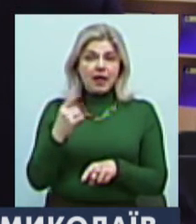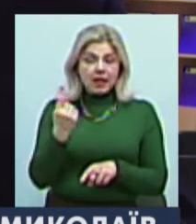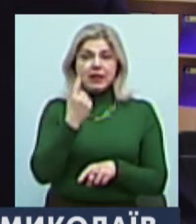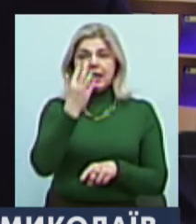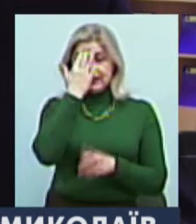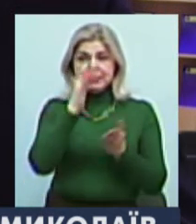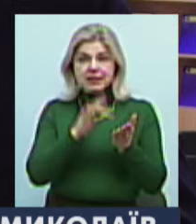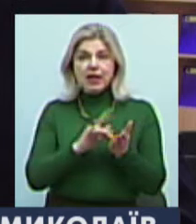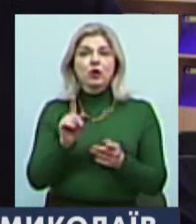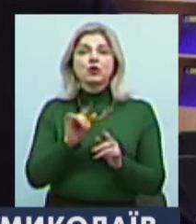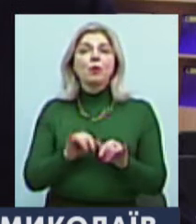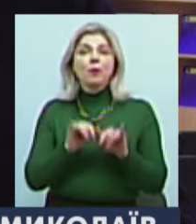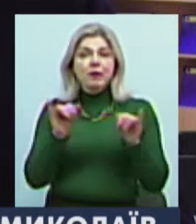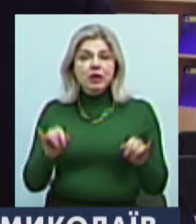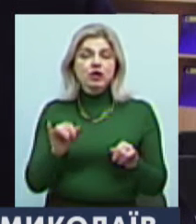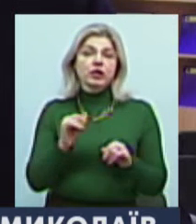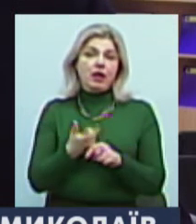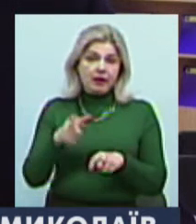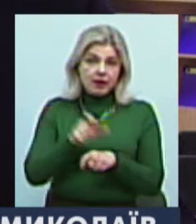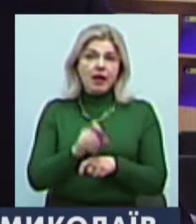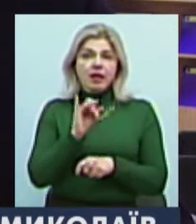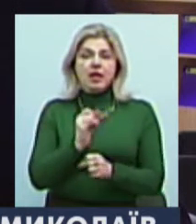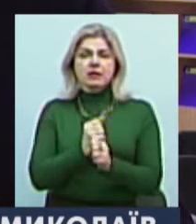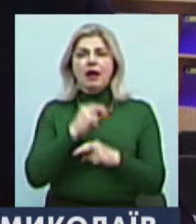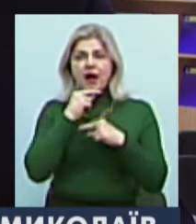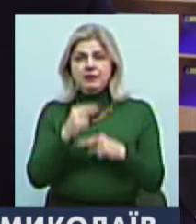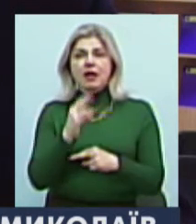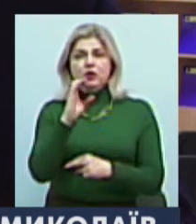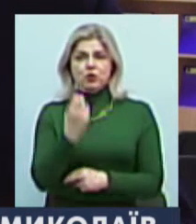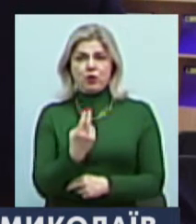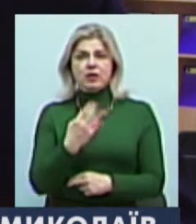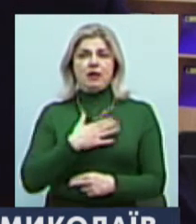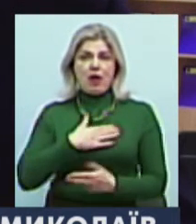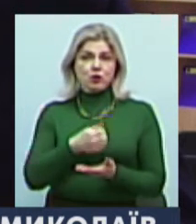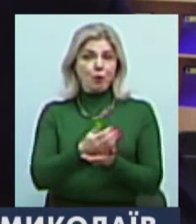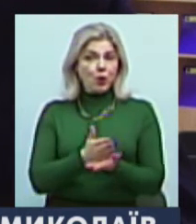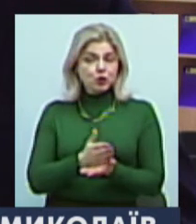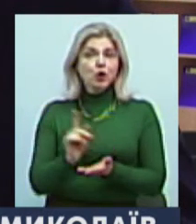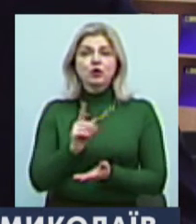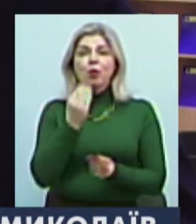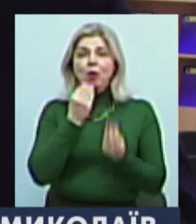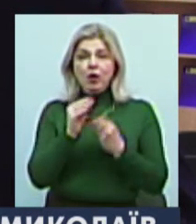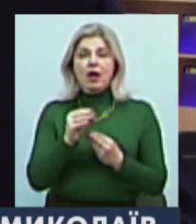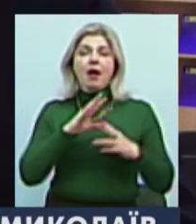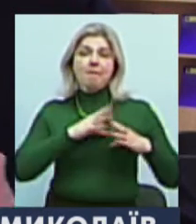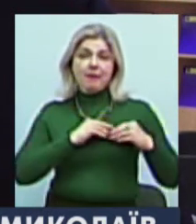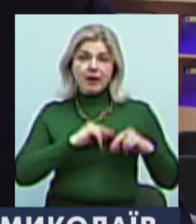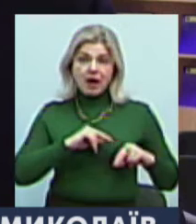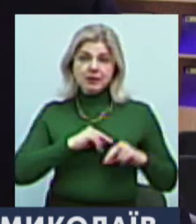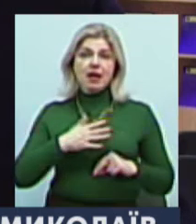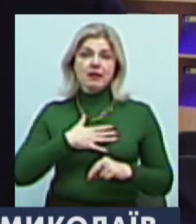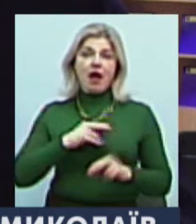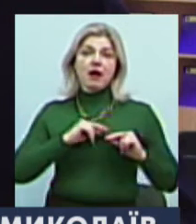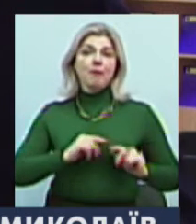щоб збільшити і зробити акцент саме на соціальних наших послуг, для того, щоб покращити співпрацю з нашими